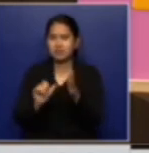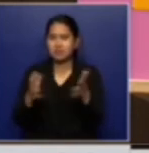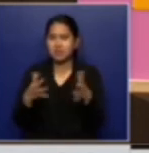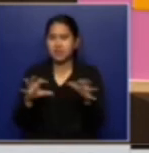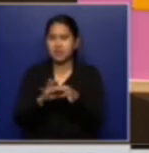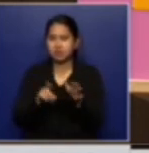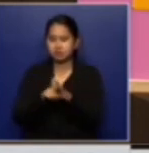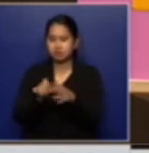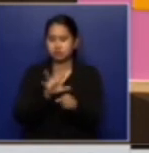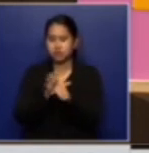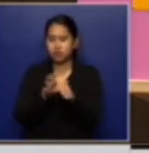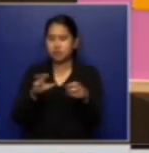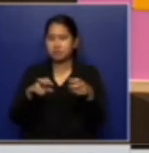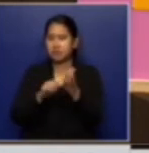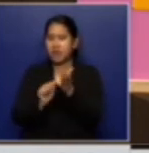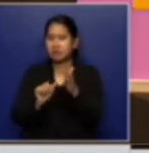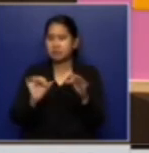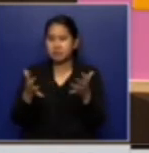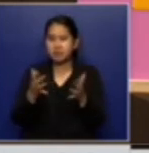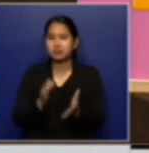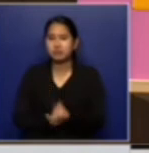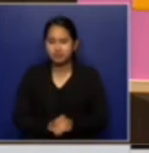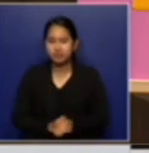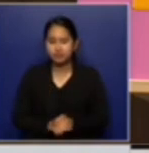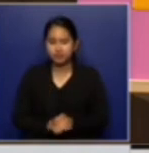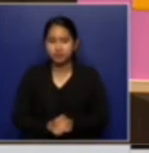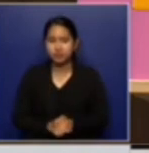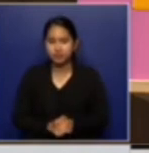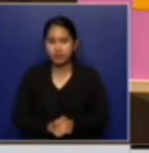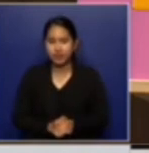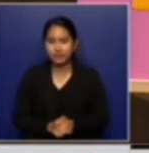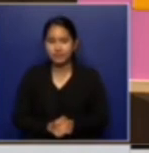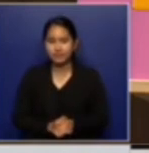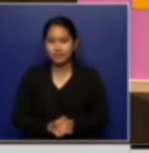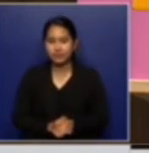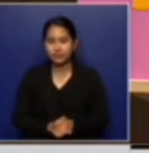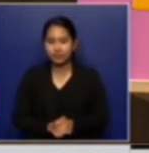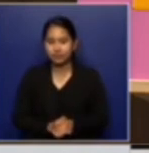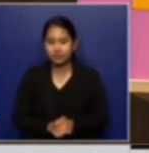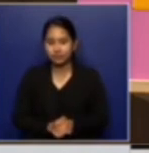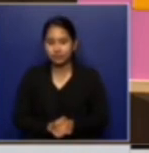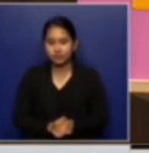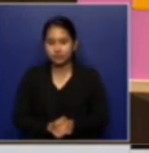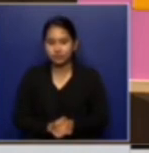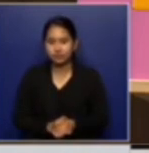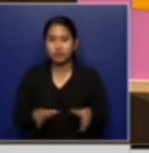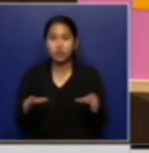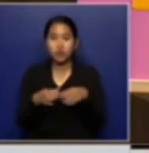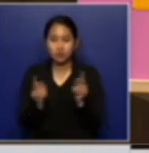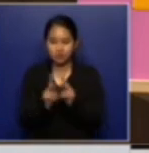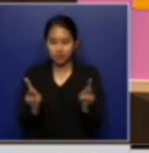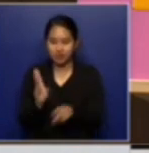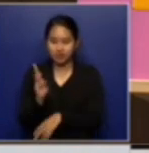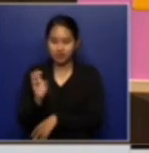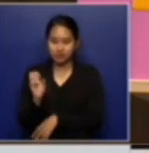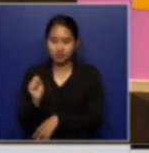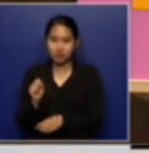เลยแล้วอย่างหนึ่งการเข้าไปเป็นคณะกรรมการวิสามั